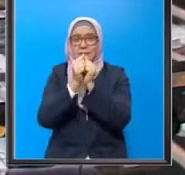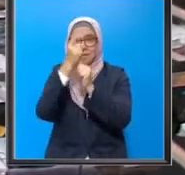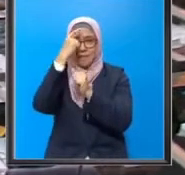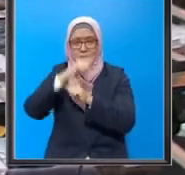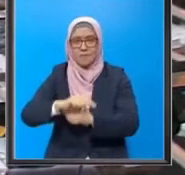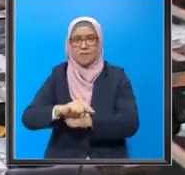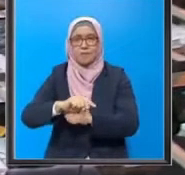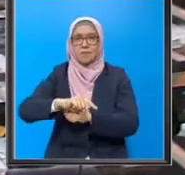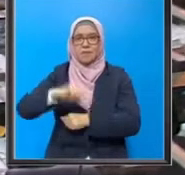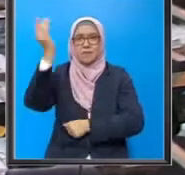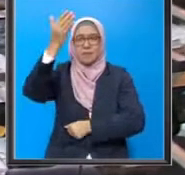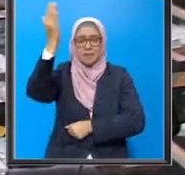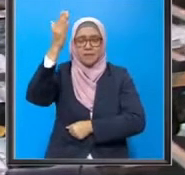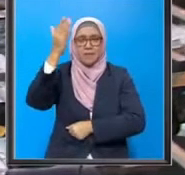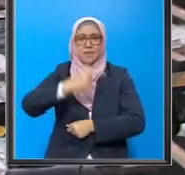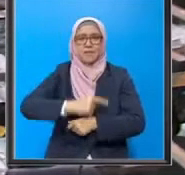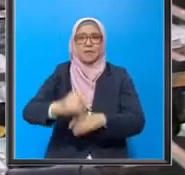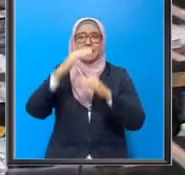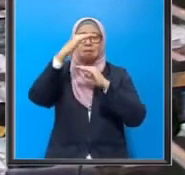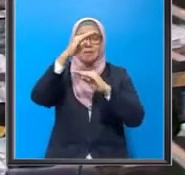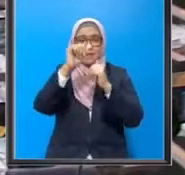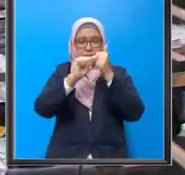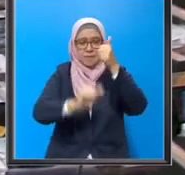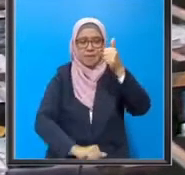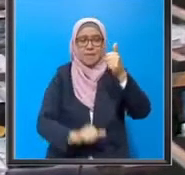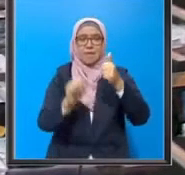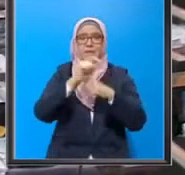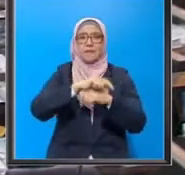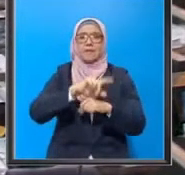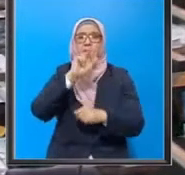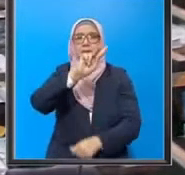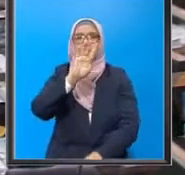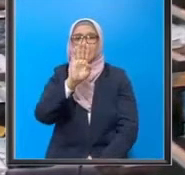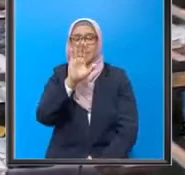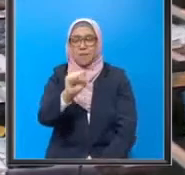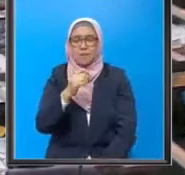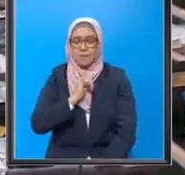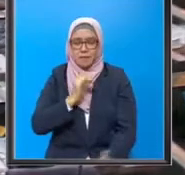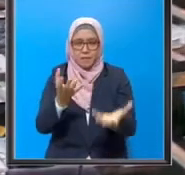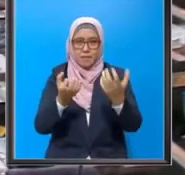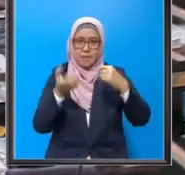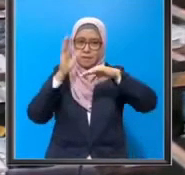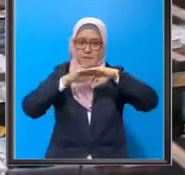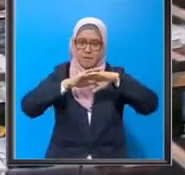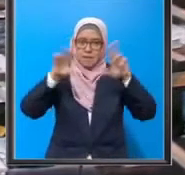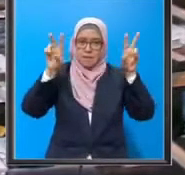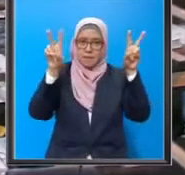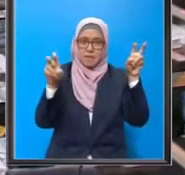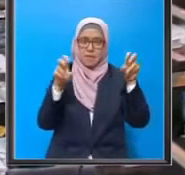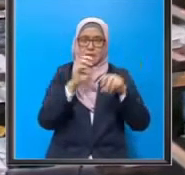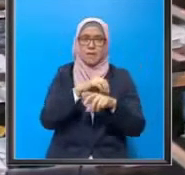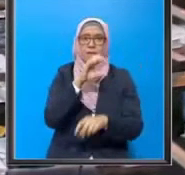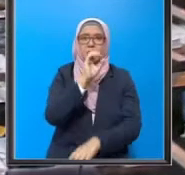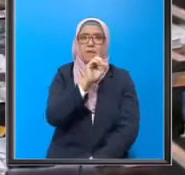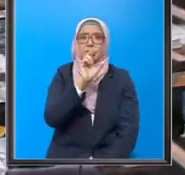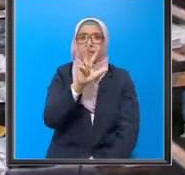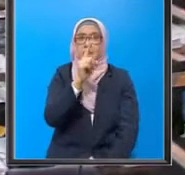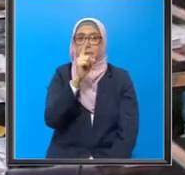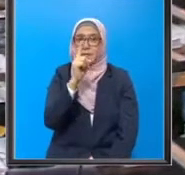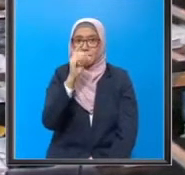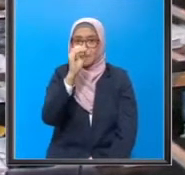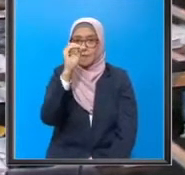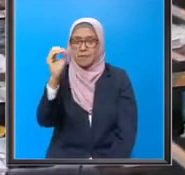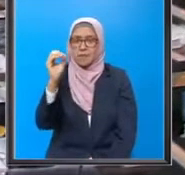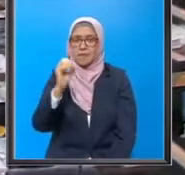oase Kementerian belia dan sukan Saya ingin menyentuh butiran kosong 31100